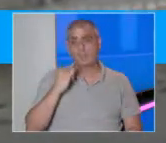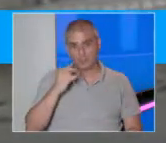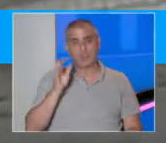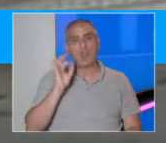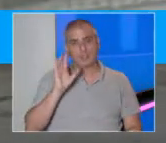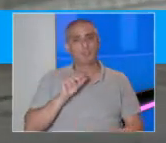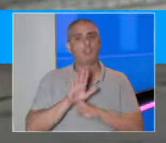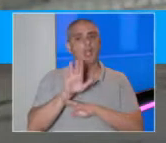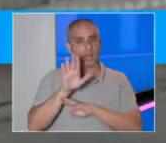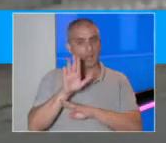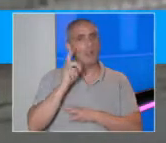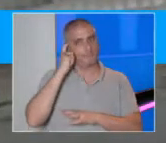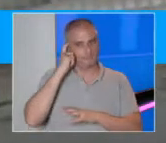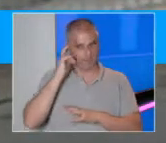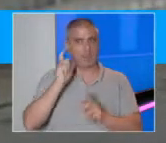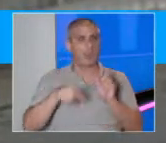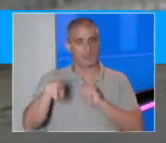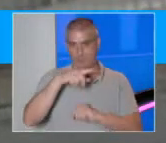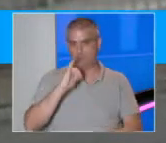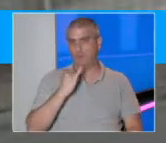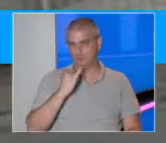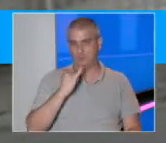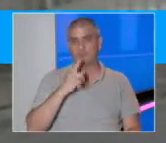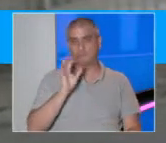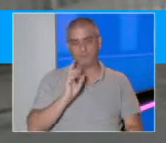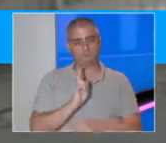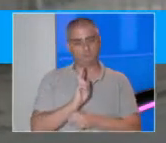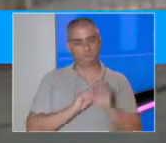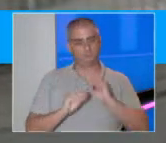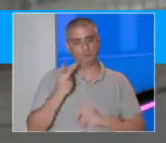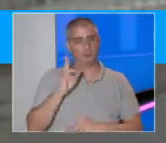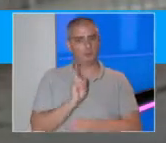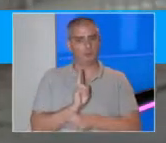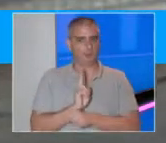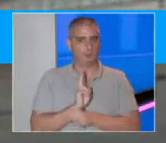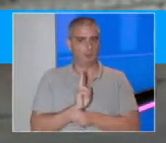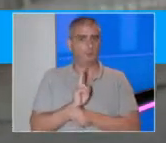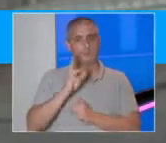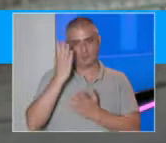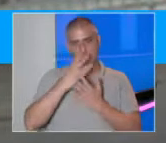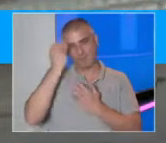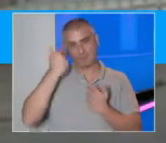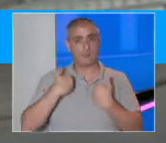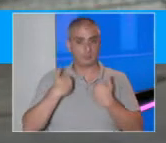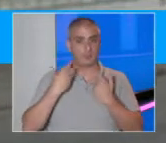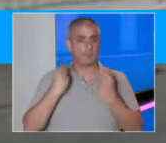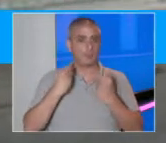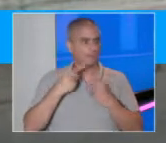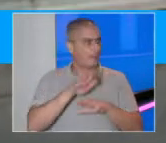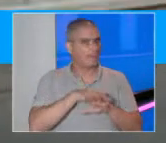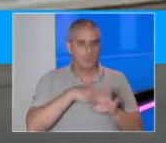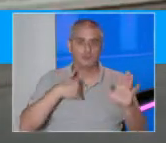שיש עלייה, היא מדאיגה את האנשים פה, והם נוקטים משנה זהירות. הם למדו הרבה מאיתנו. דרור, זה